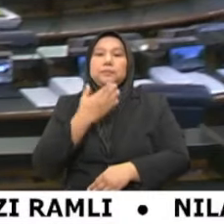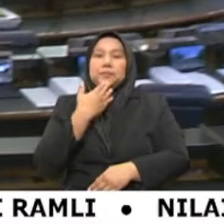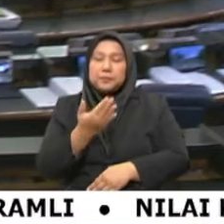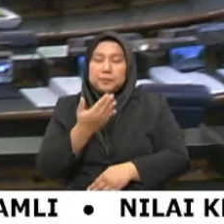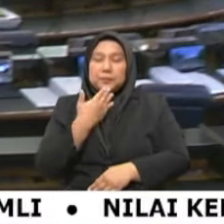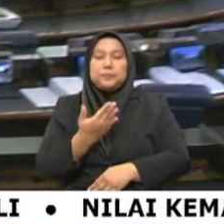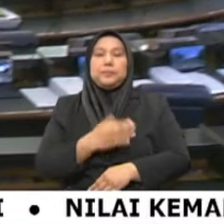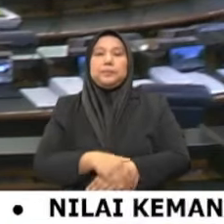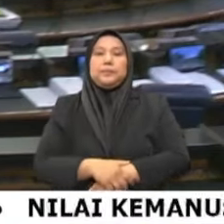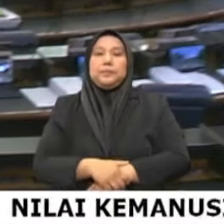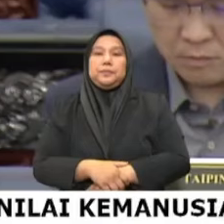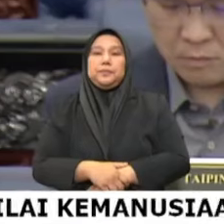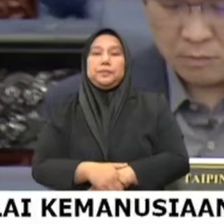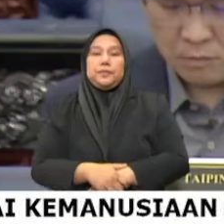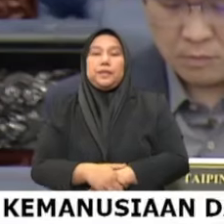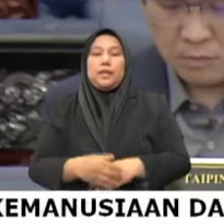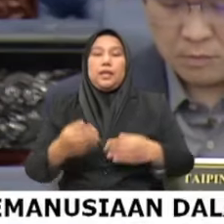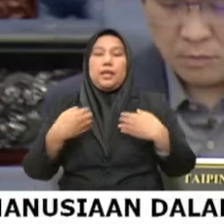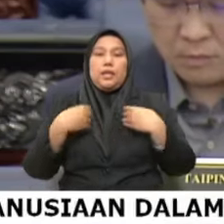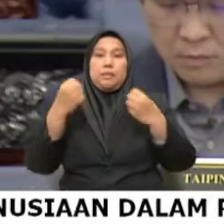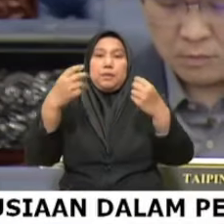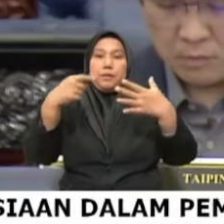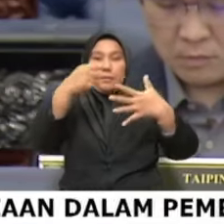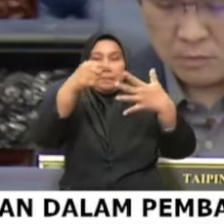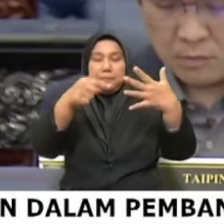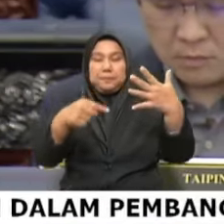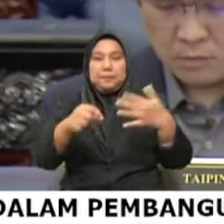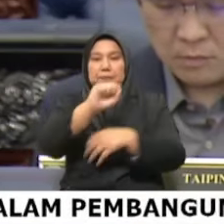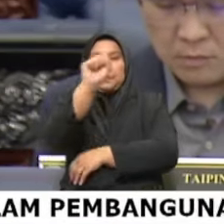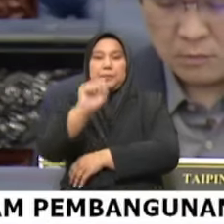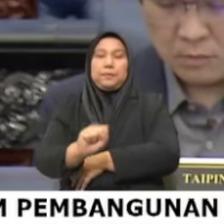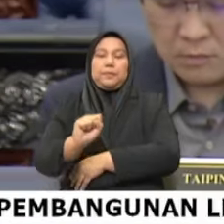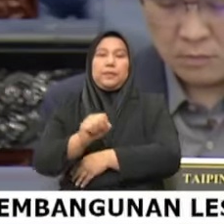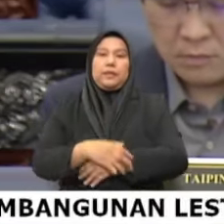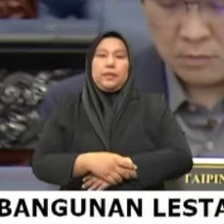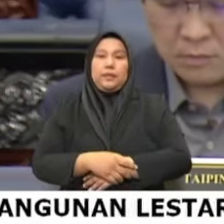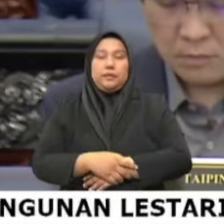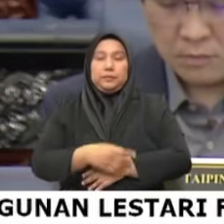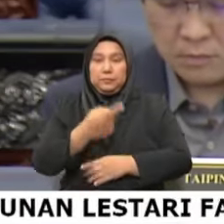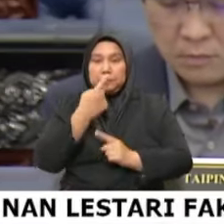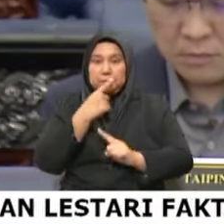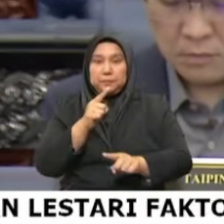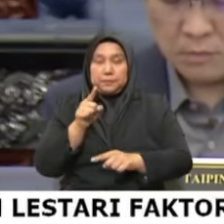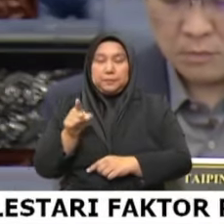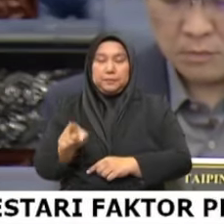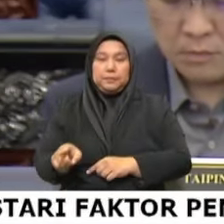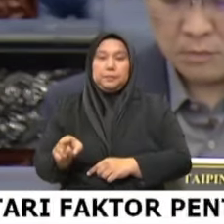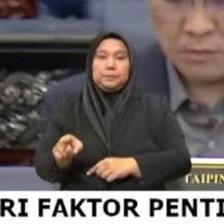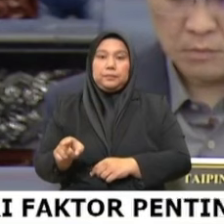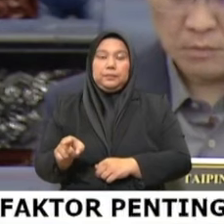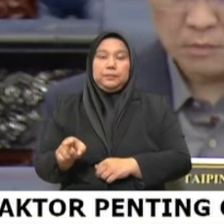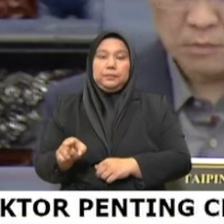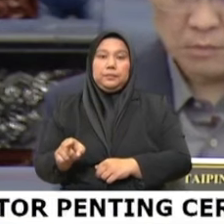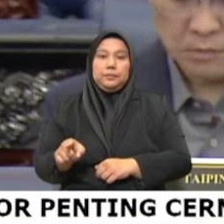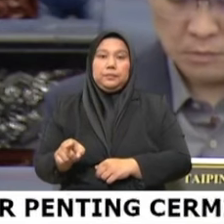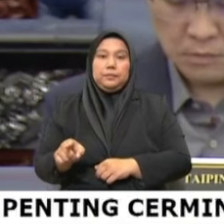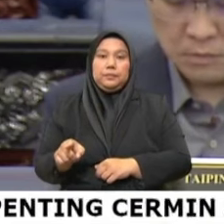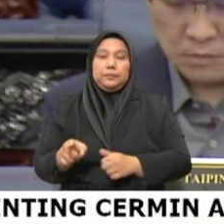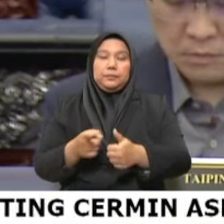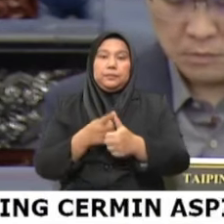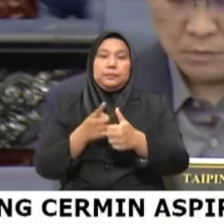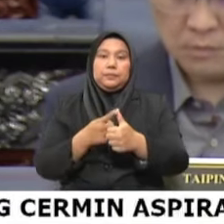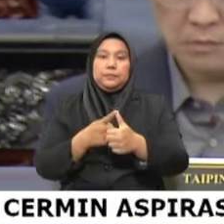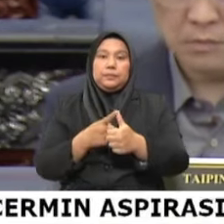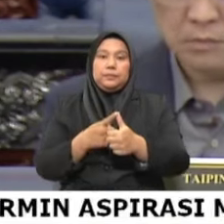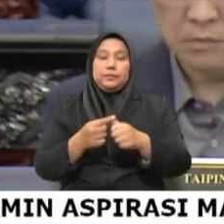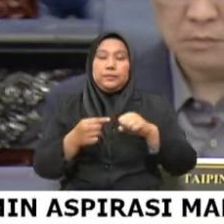diberikan. Ada beberapa komponen soalan tersebut. Sebagai maklum balas ataupun respons kepada komponen yang pertama,